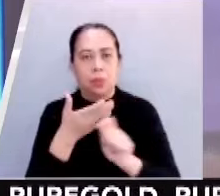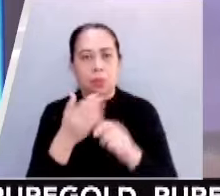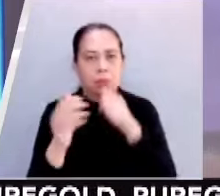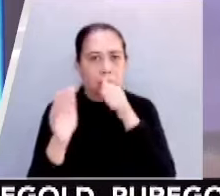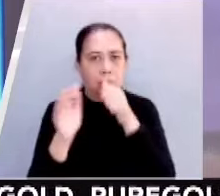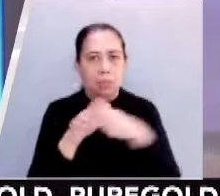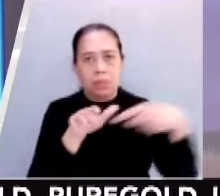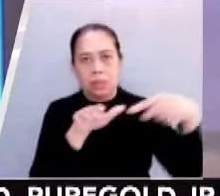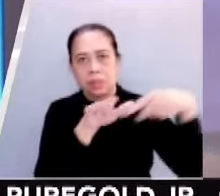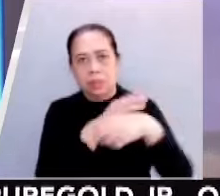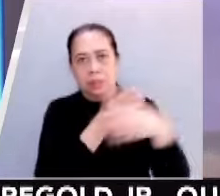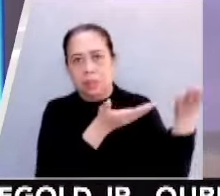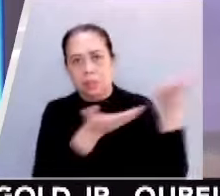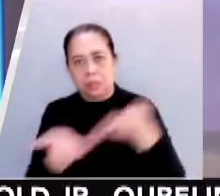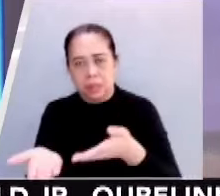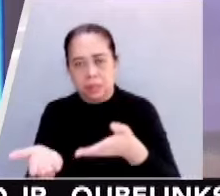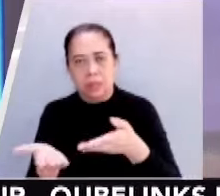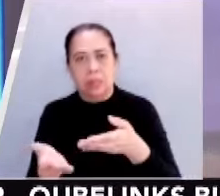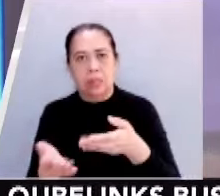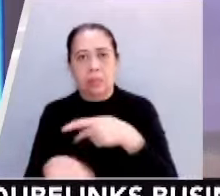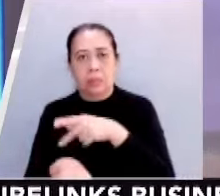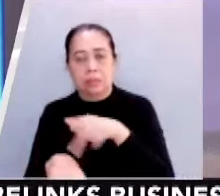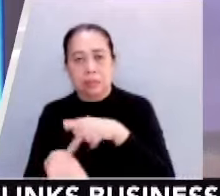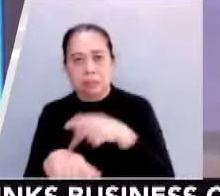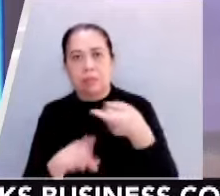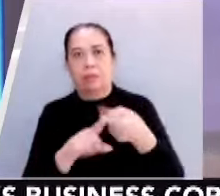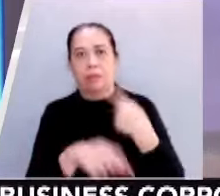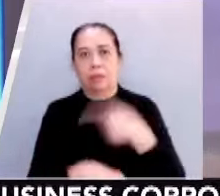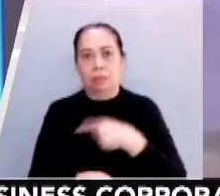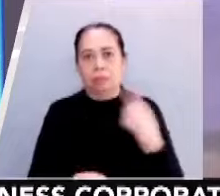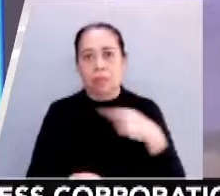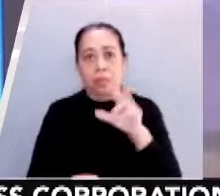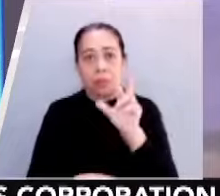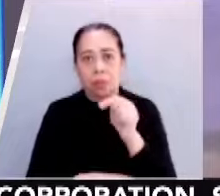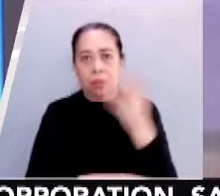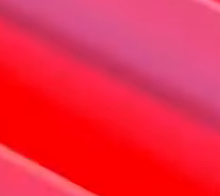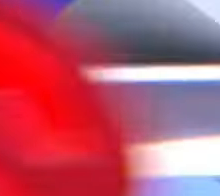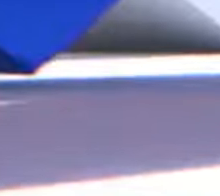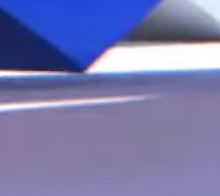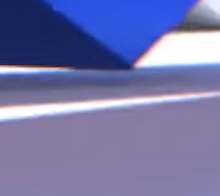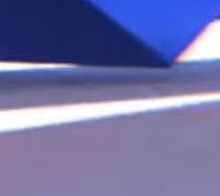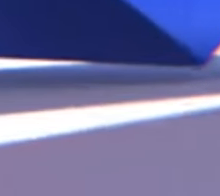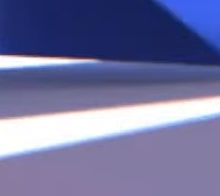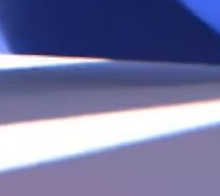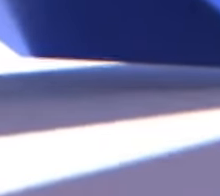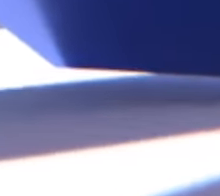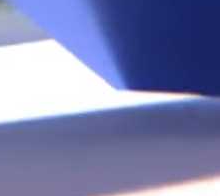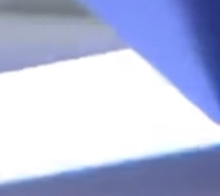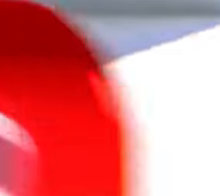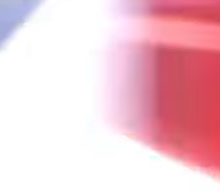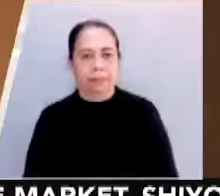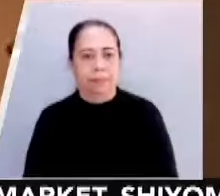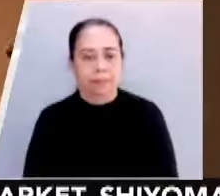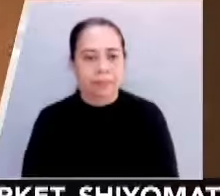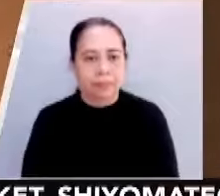bansa mula China noong 2017. Nakatutok si Salima Refran.